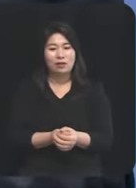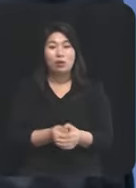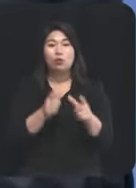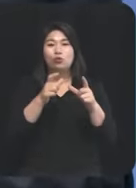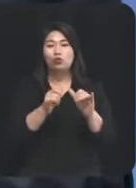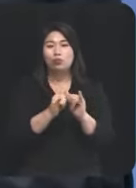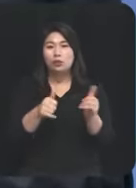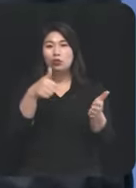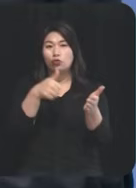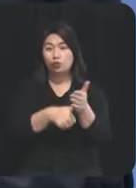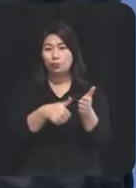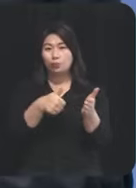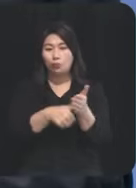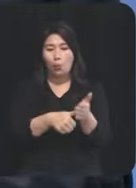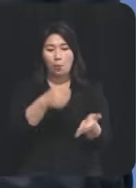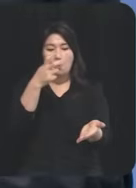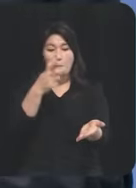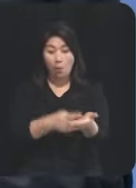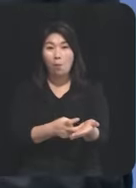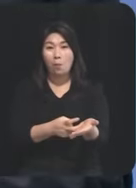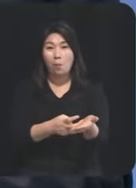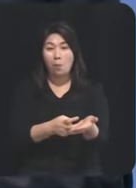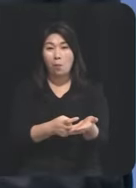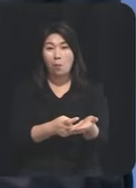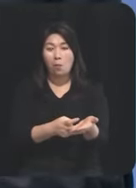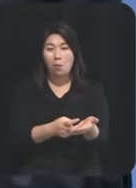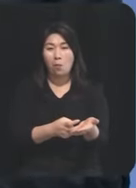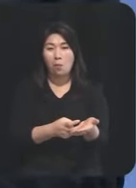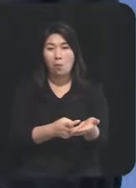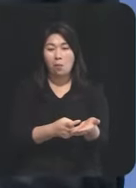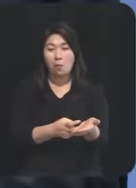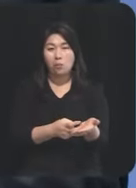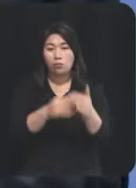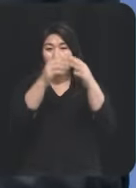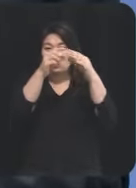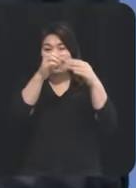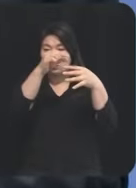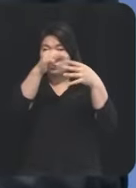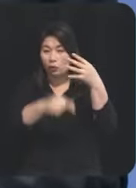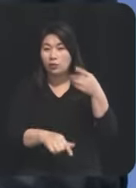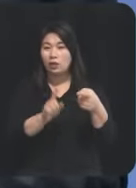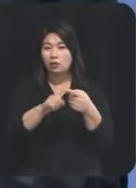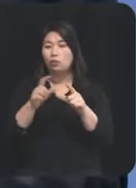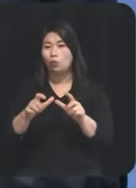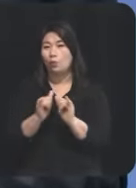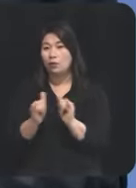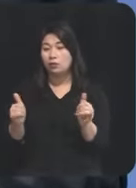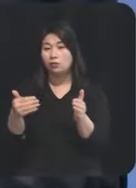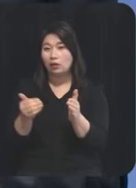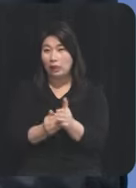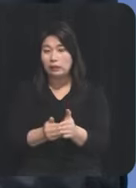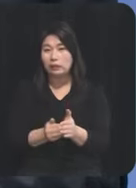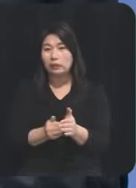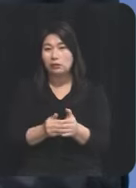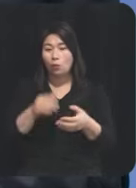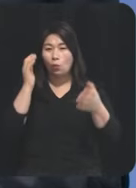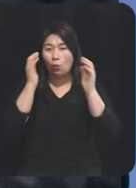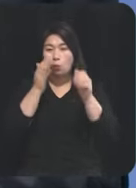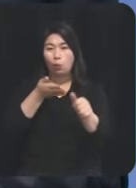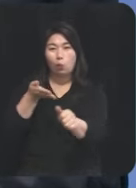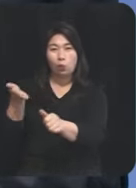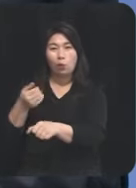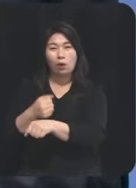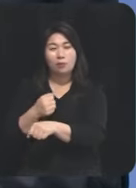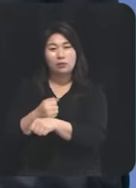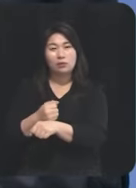주민투표를 주민투표법에 원용해서 할 수 있는 전차를 왜 그렇게 도민들까지 호도하면서